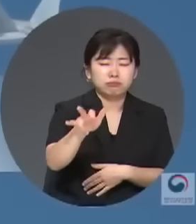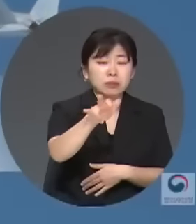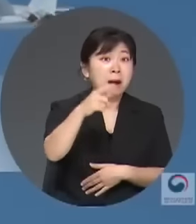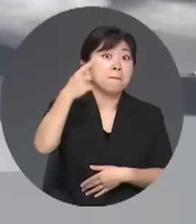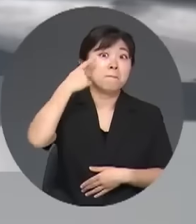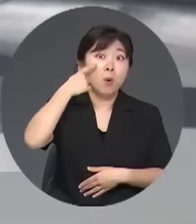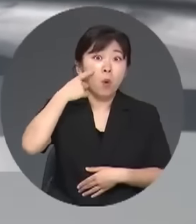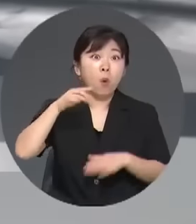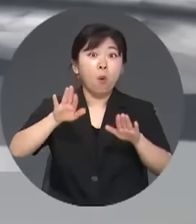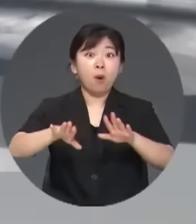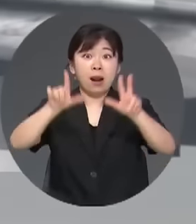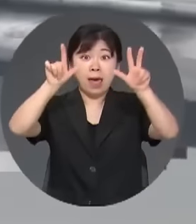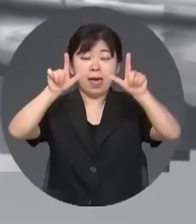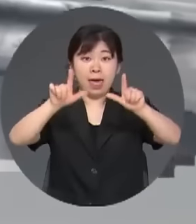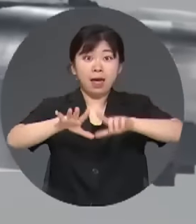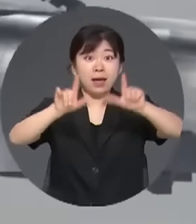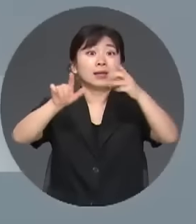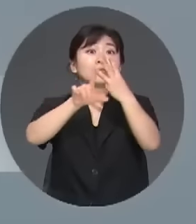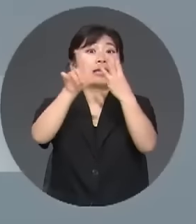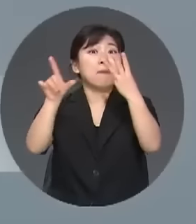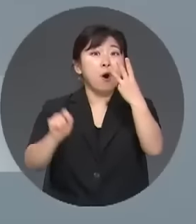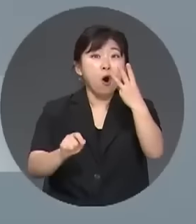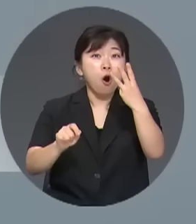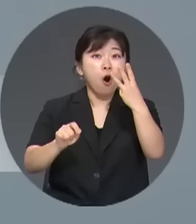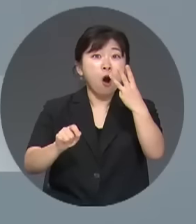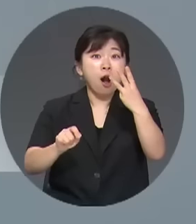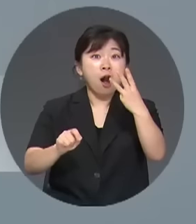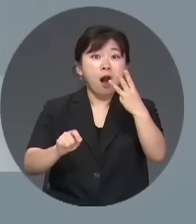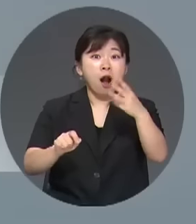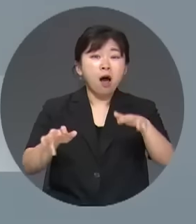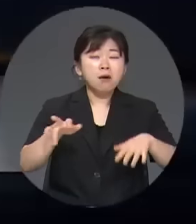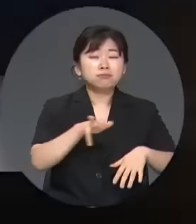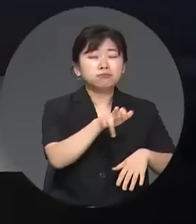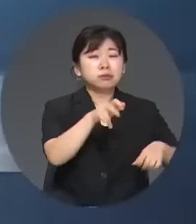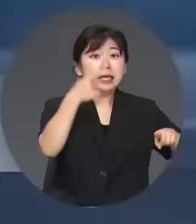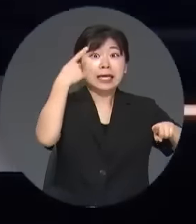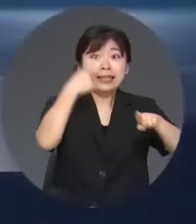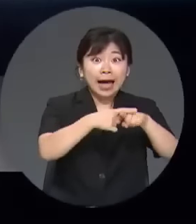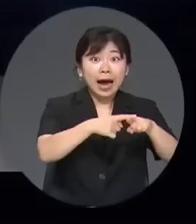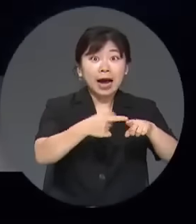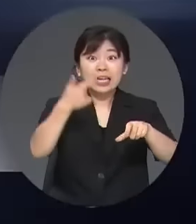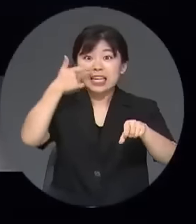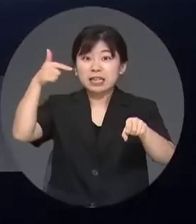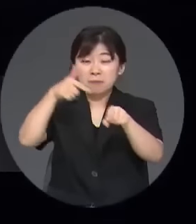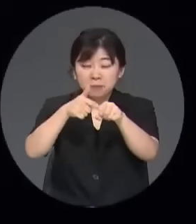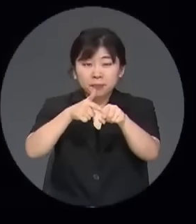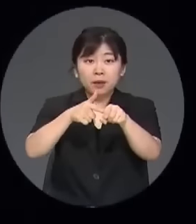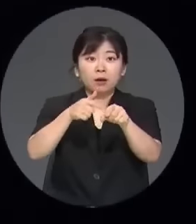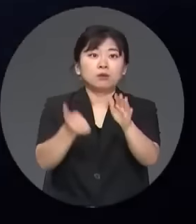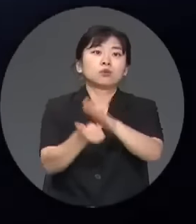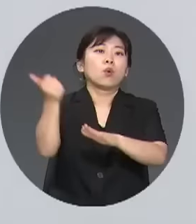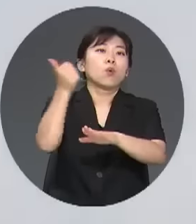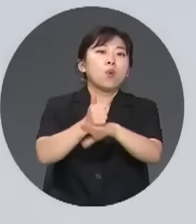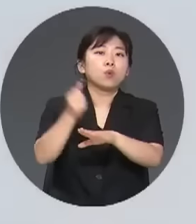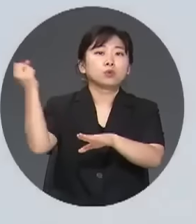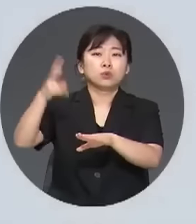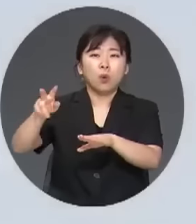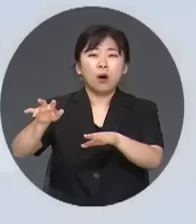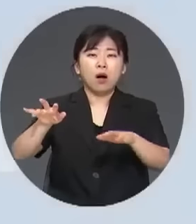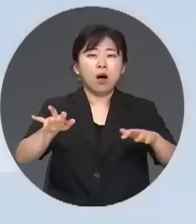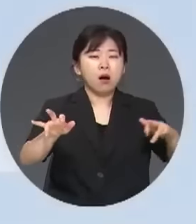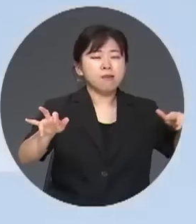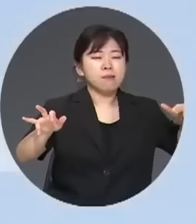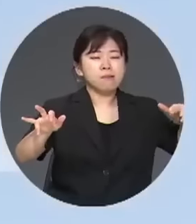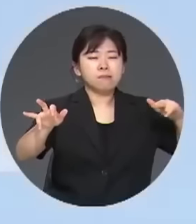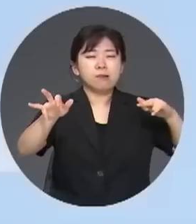3월에는 공중 급유 비행에 성공했고 공대공 유도 발사 등으로 임무 영역을 확장해 나가고 있습니다.